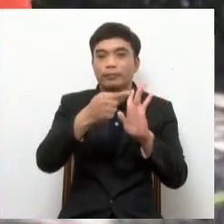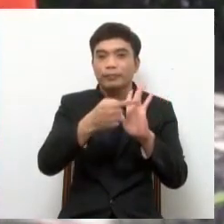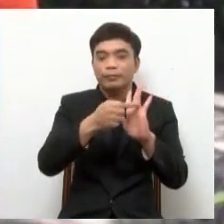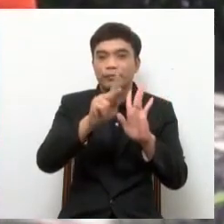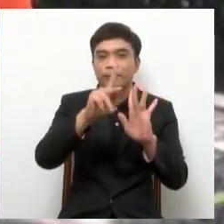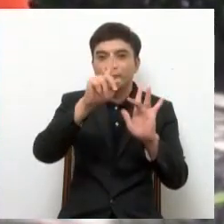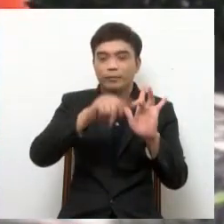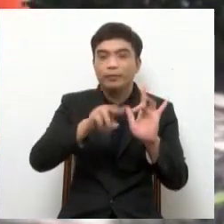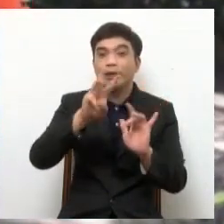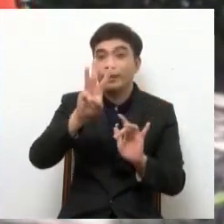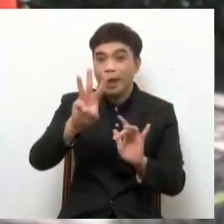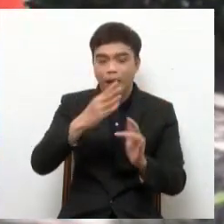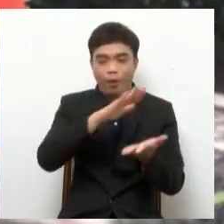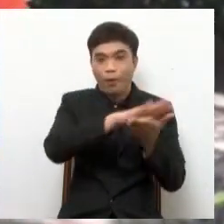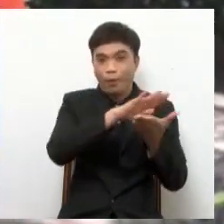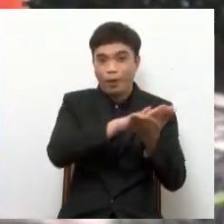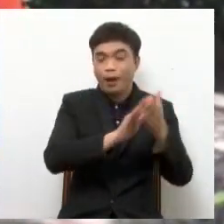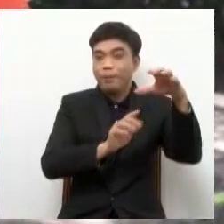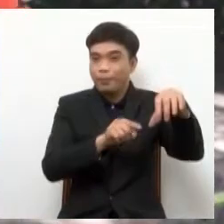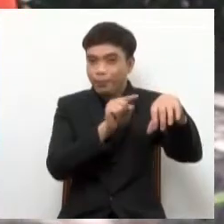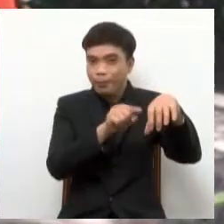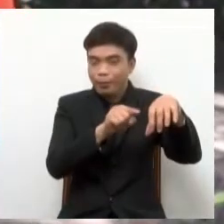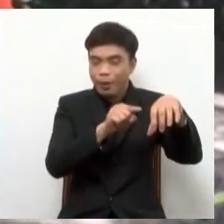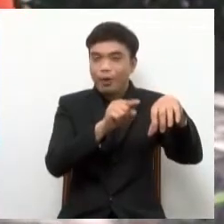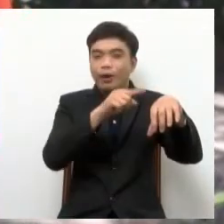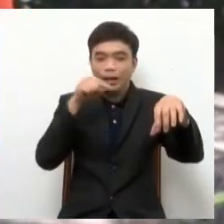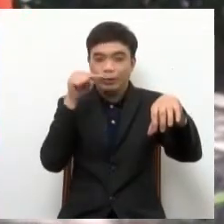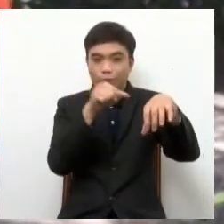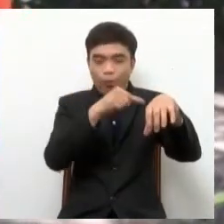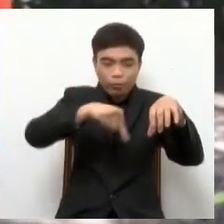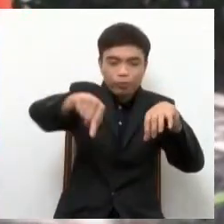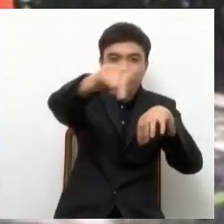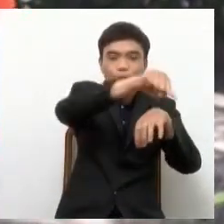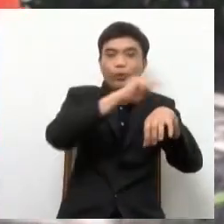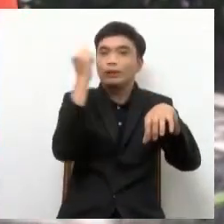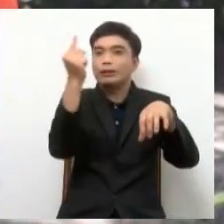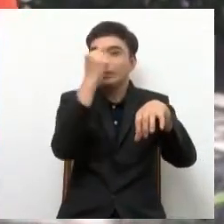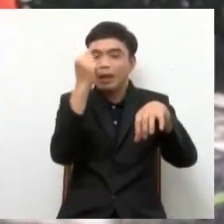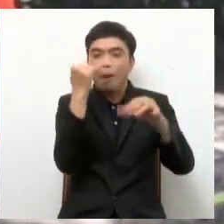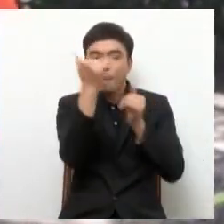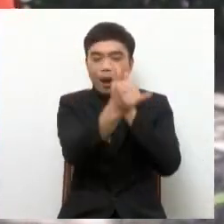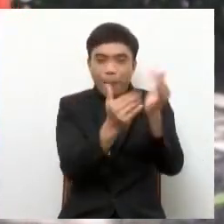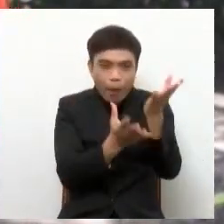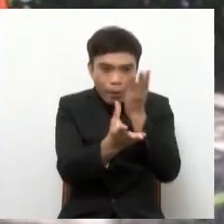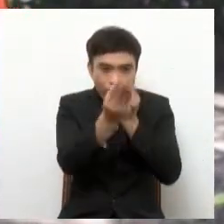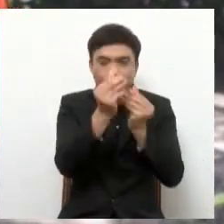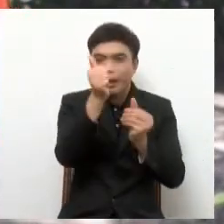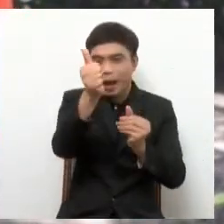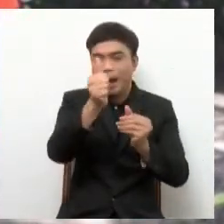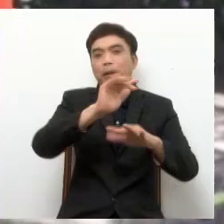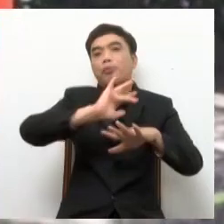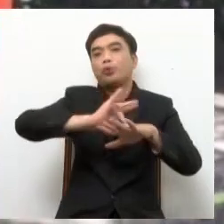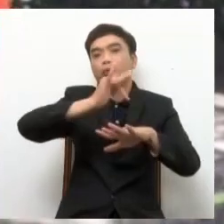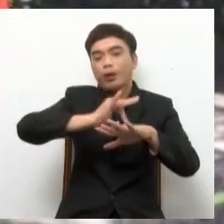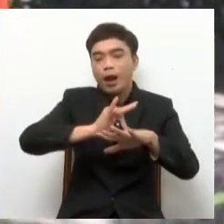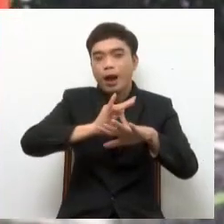โรงเรียนบ้านลำนางแก้วของเราตั้งอยู่ในจุดภูมิศาสตร์แหล่งท่องเที่ยวแหล่งเรียนรู้ที่หลากหลายไม่ว่าจะเป็นในเรื่องของระบบนิเวศวิทยา